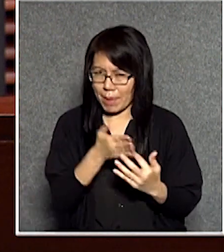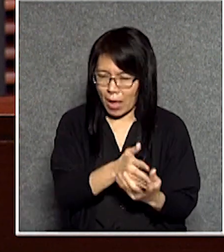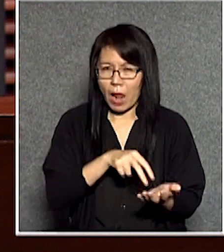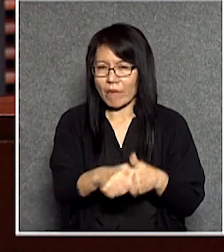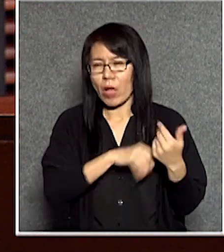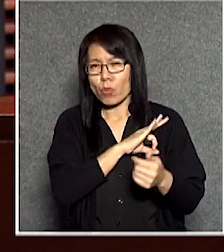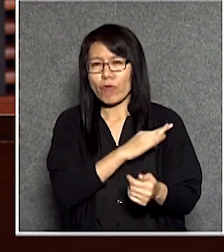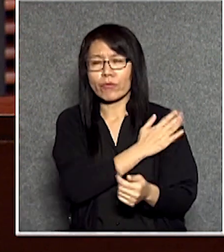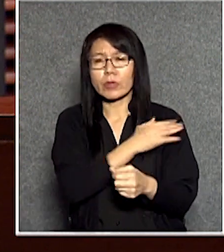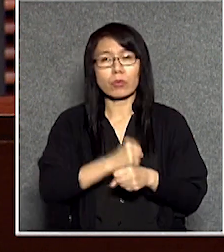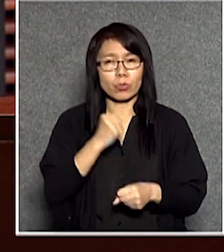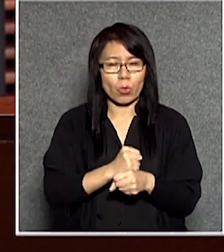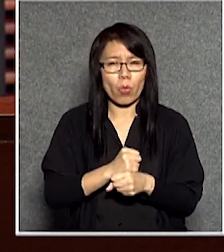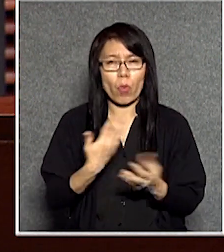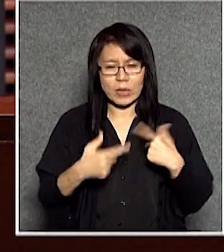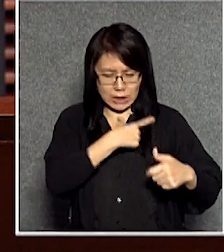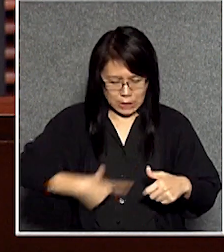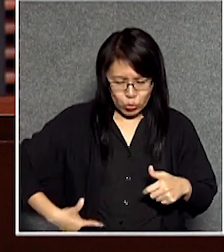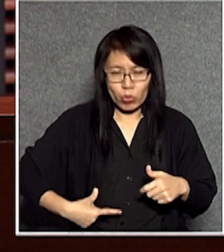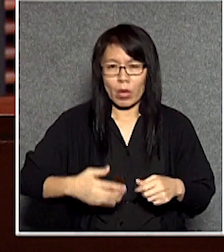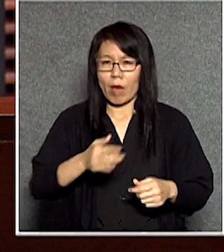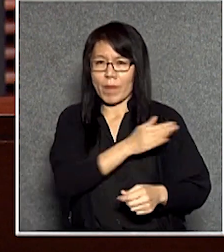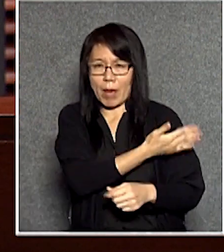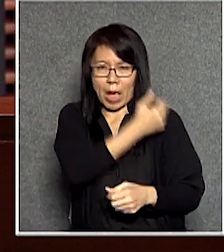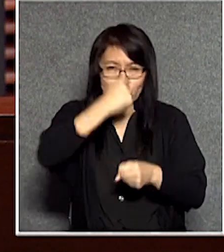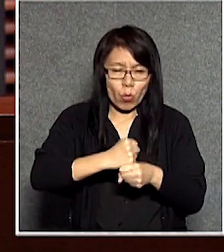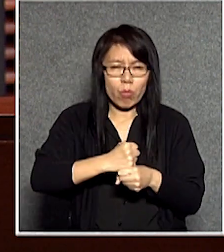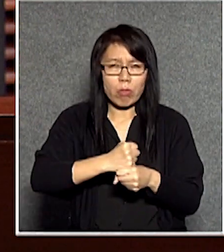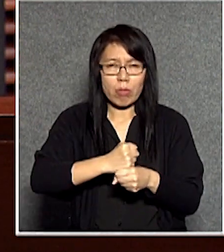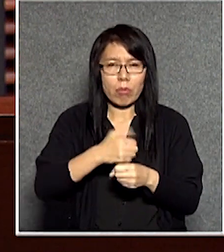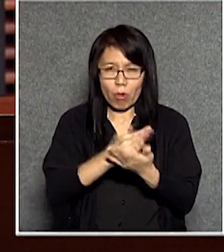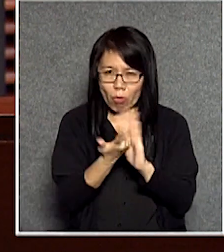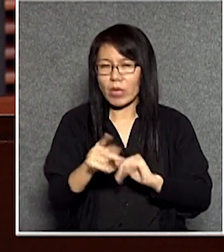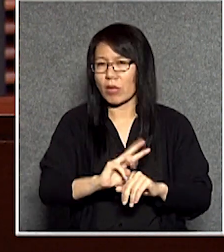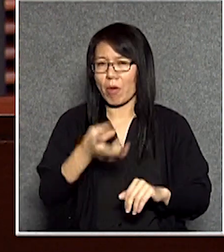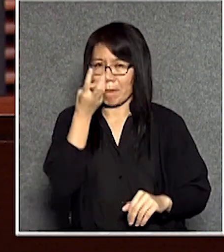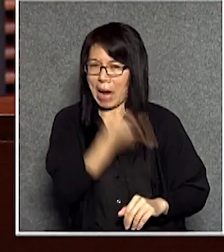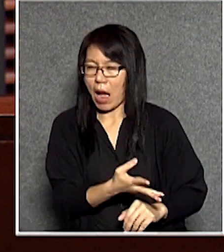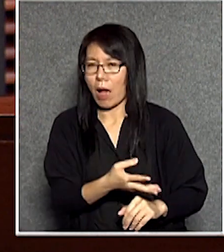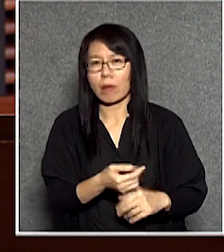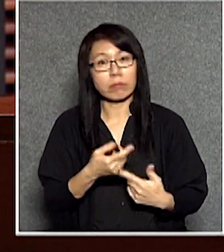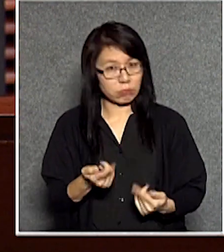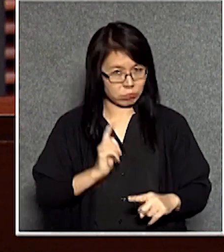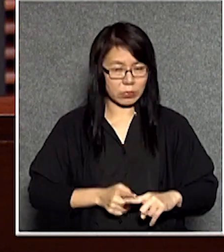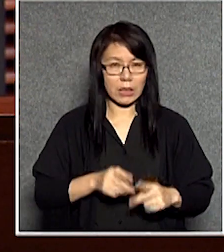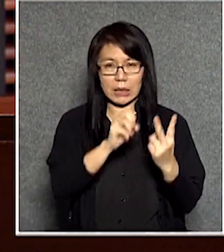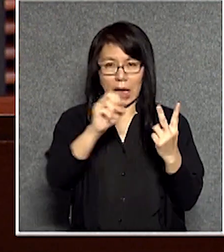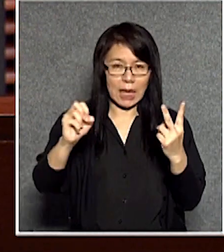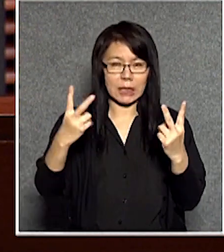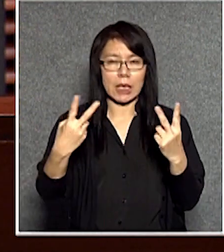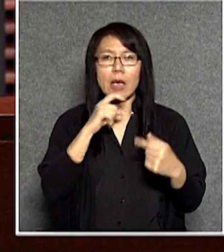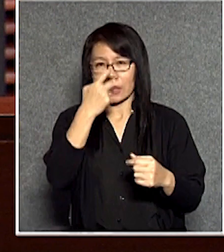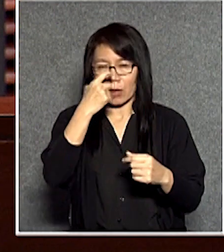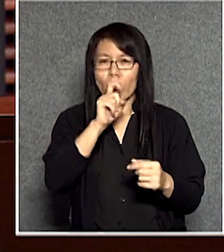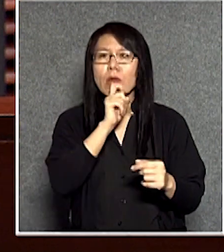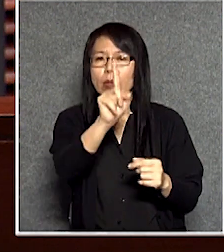行其職能或者議員或者職員執行職務，即屬藐視國會。在2002年，英國就有一名